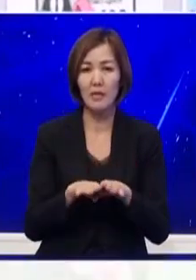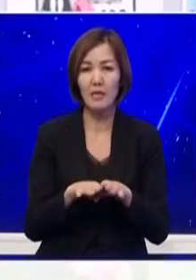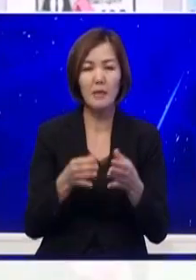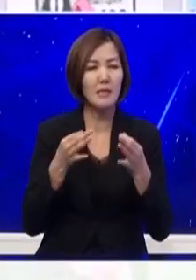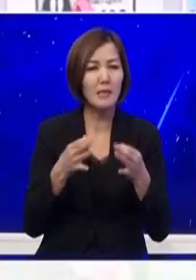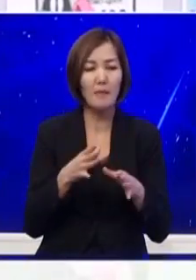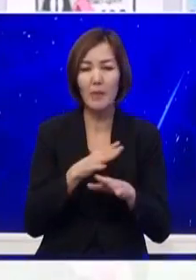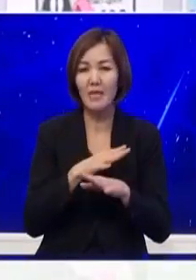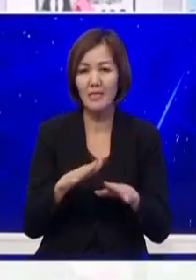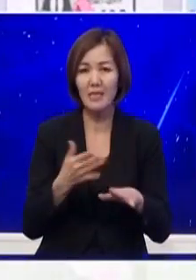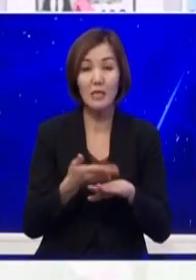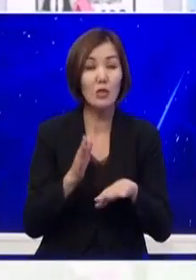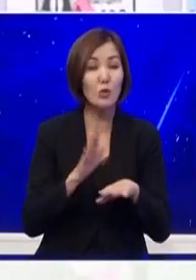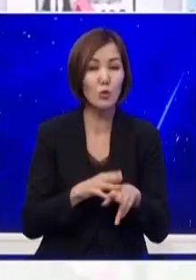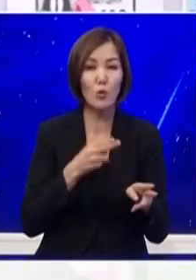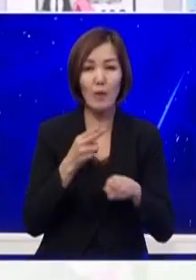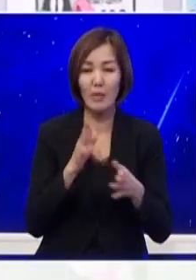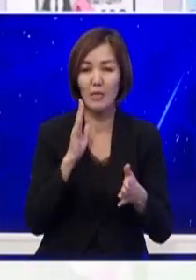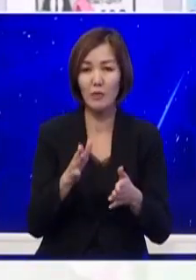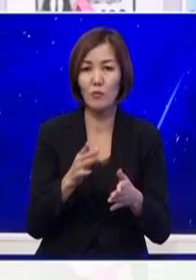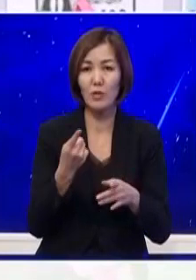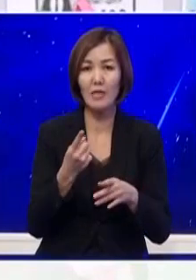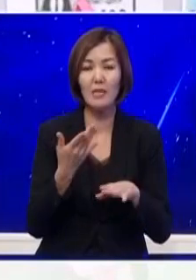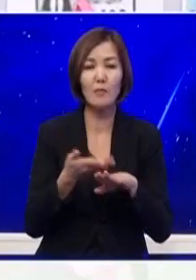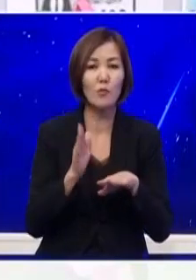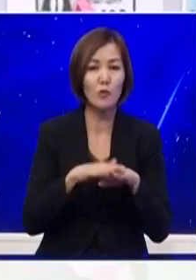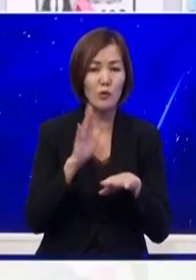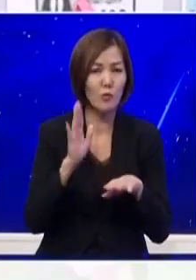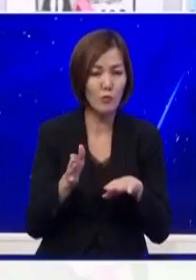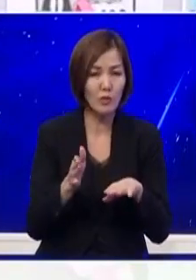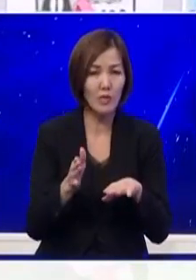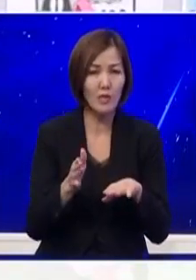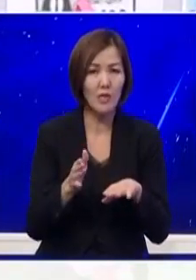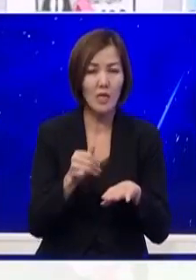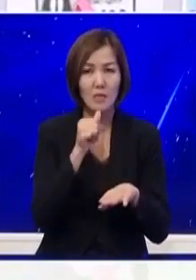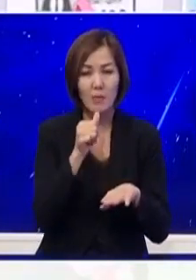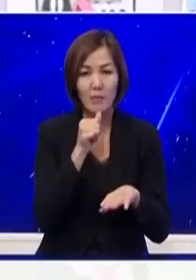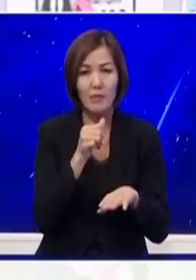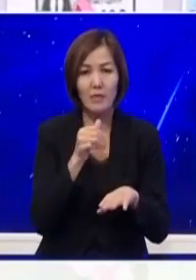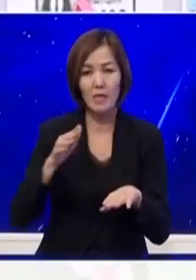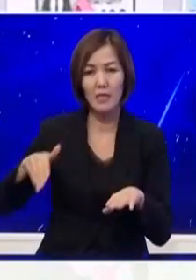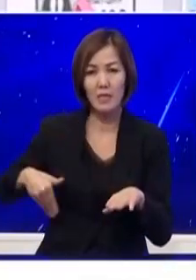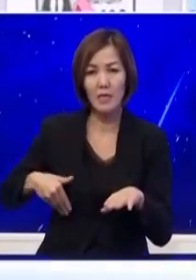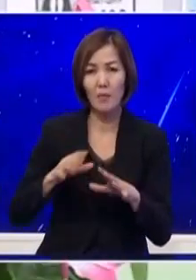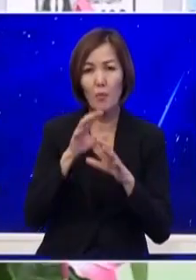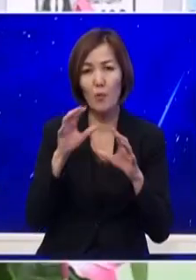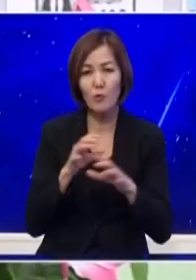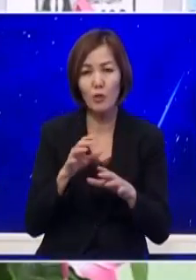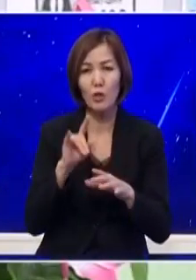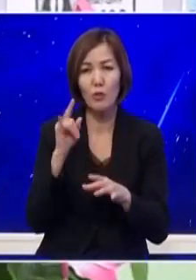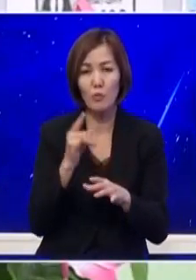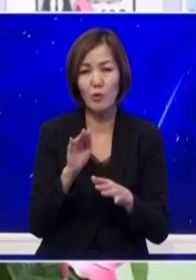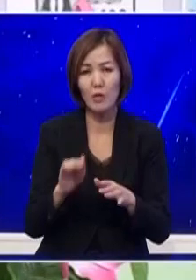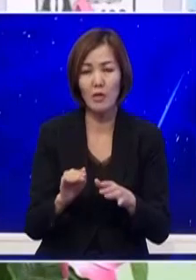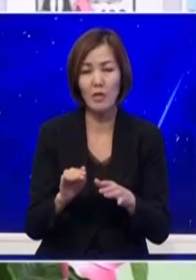непростые пациенты. Одна операция сложная с попыткой сохранения почки ребенку маленькому